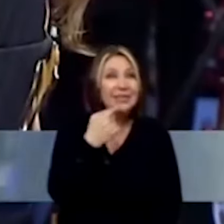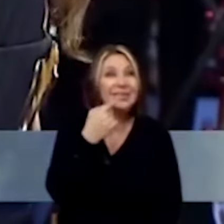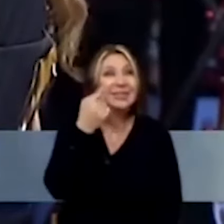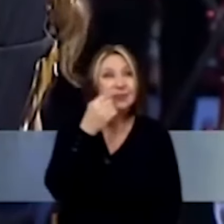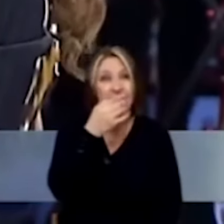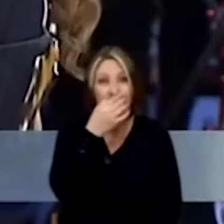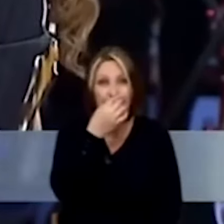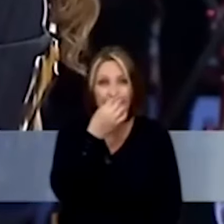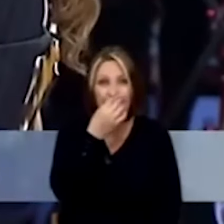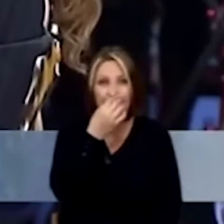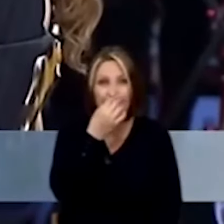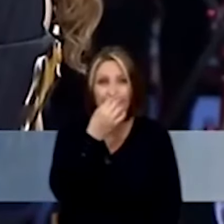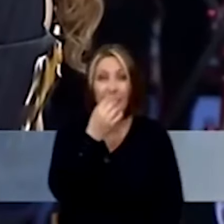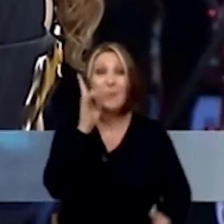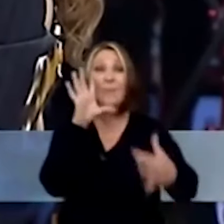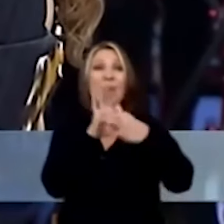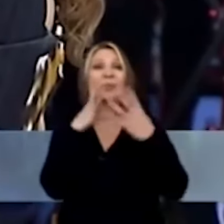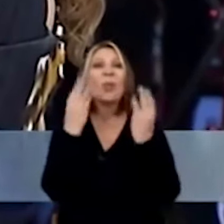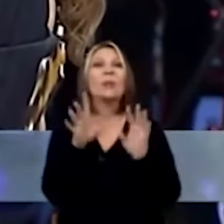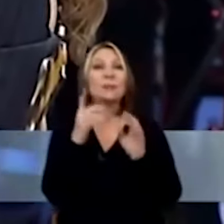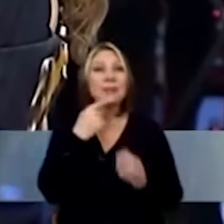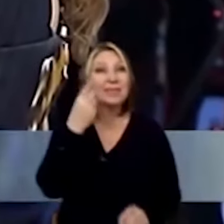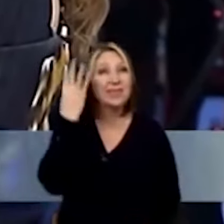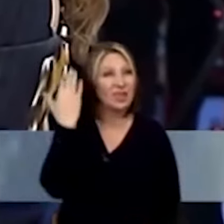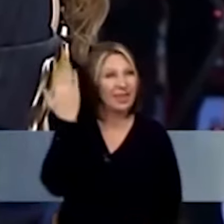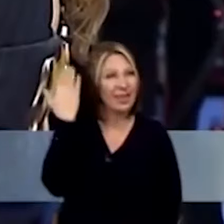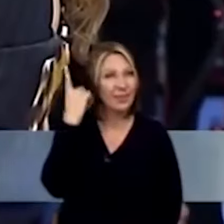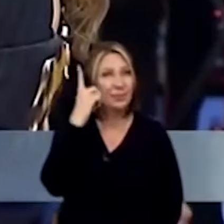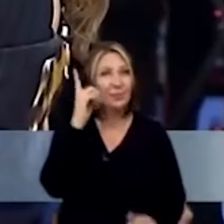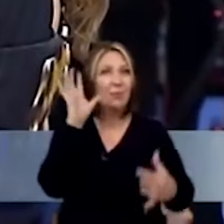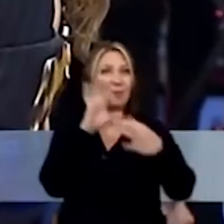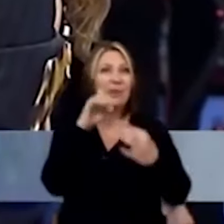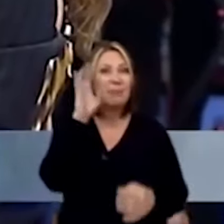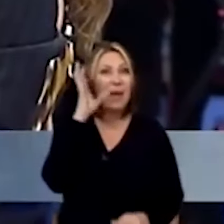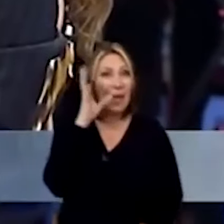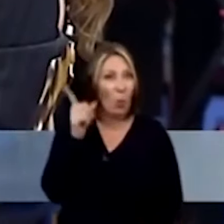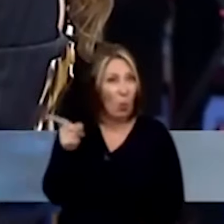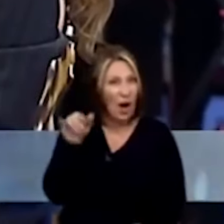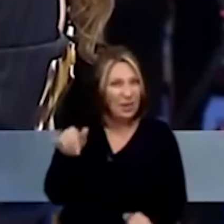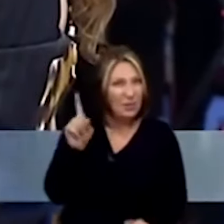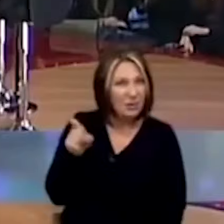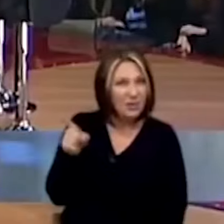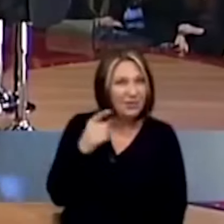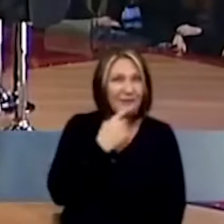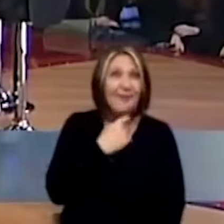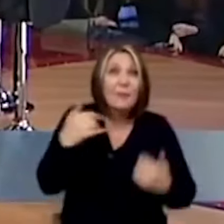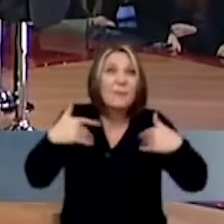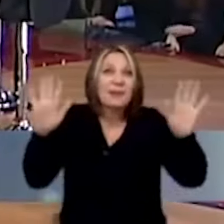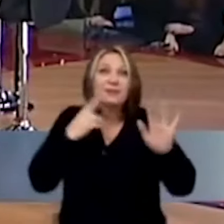Geçen yıllarda... Bitirici arabalarda kuramadım ya. Geçen yıllarda bağlanan bir manyak vardı. Bu o mu Reyhan, hatırlıyor musun? O